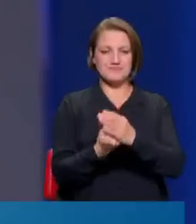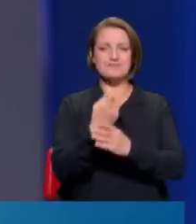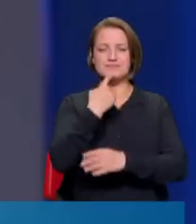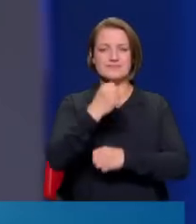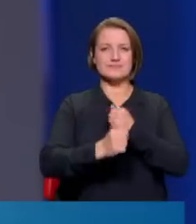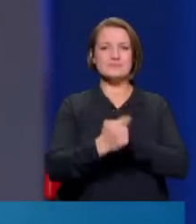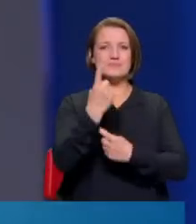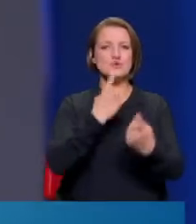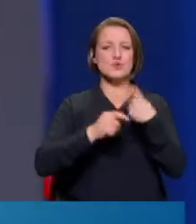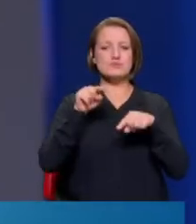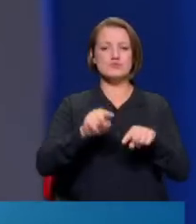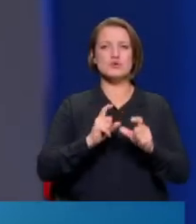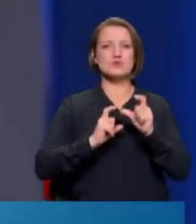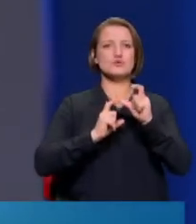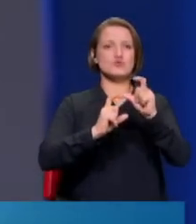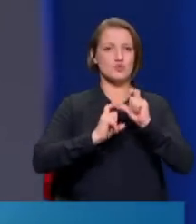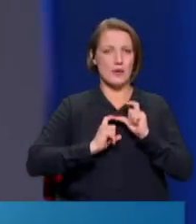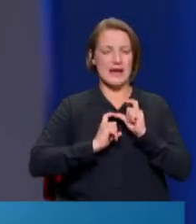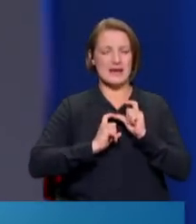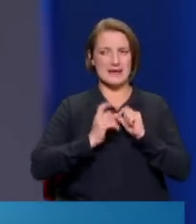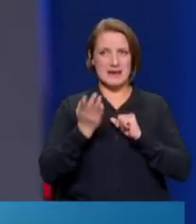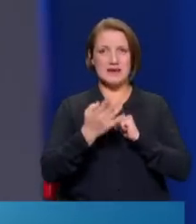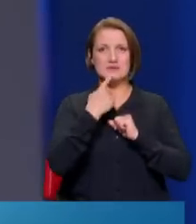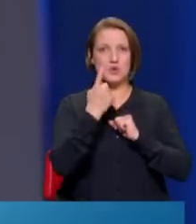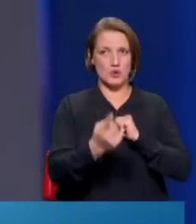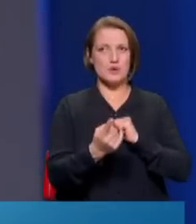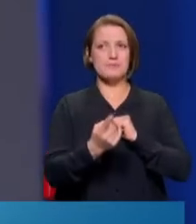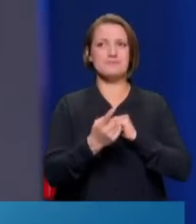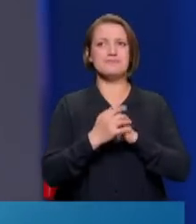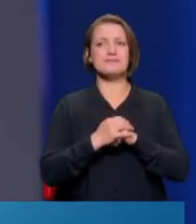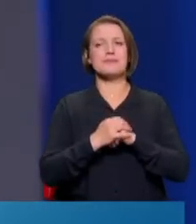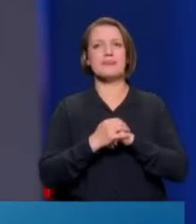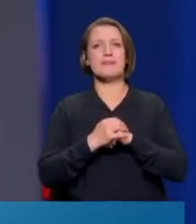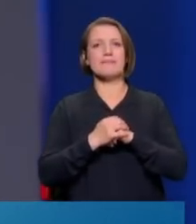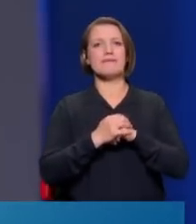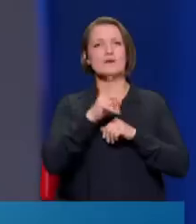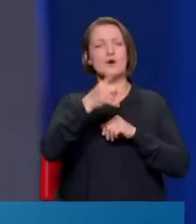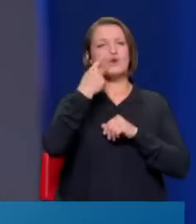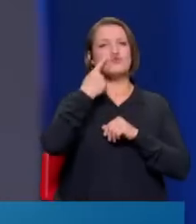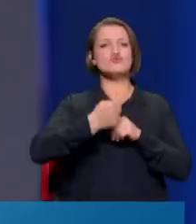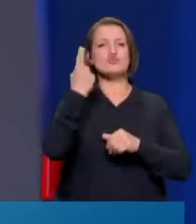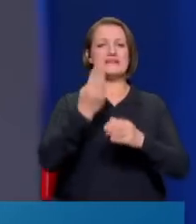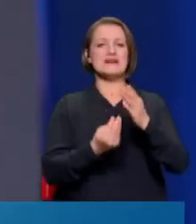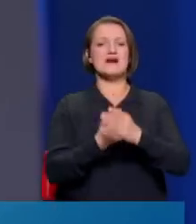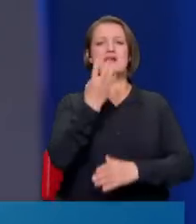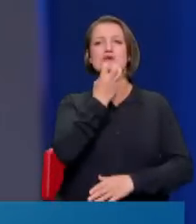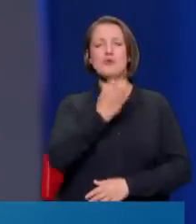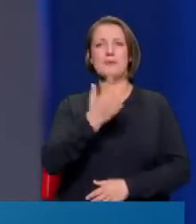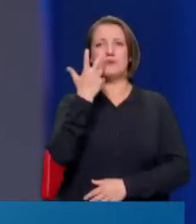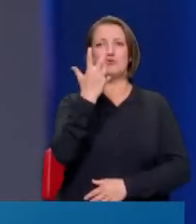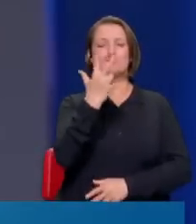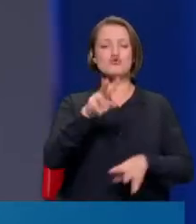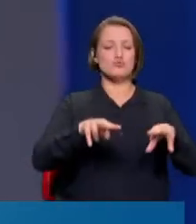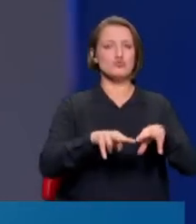itibariyle sorduğunuz Bu soruya binaen söylüyorum o Cumhuriyeti Kuran kadroya başta üç